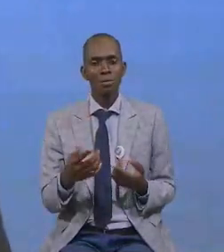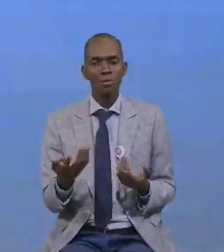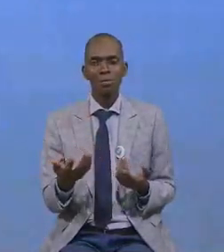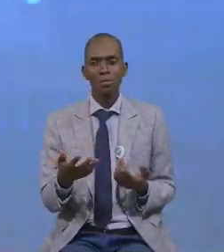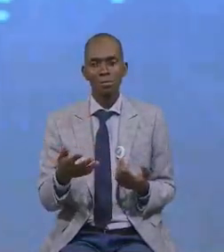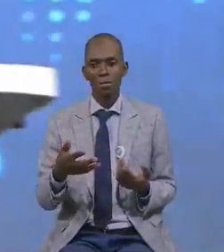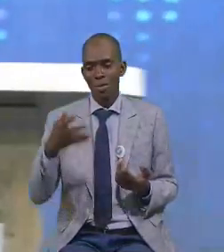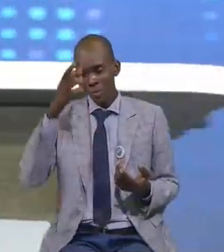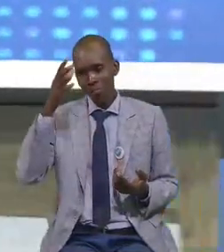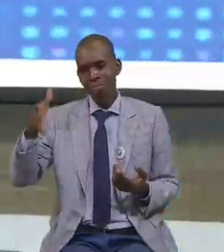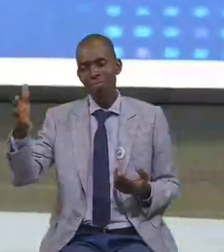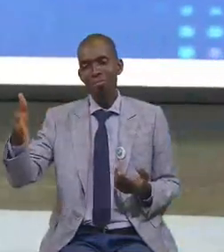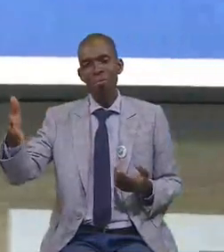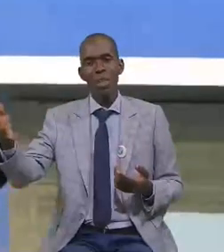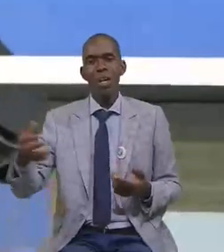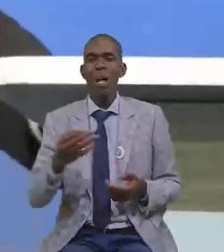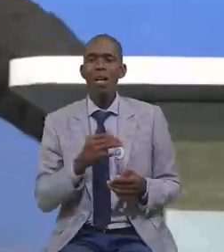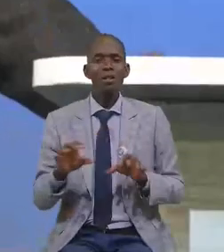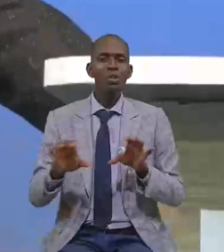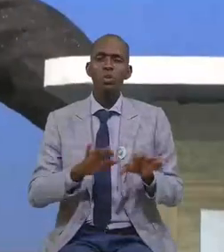aux aïeux et